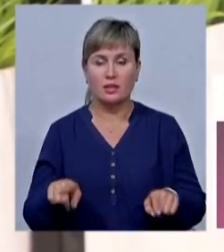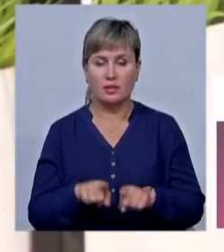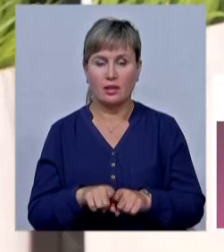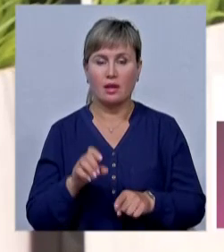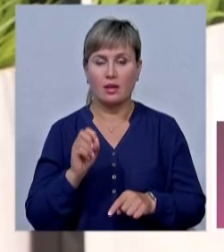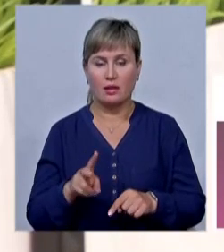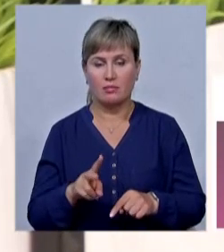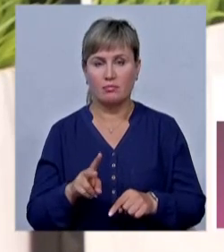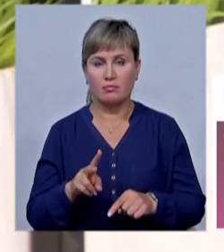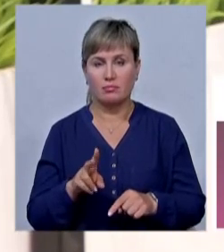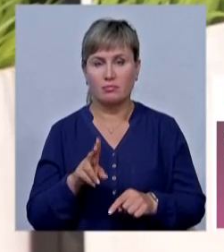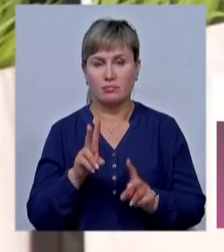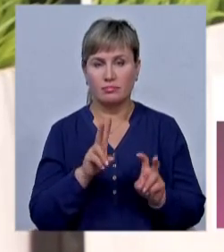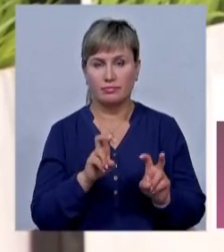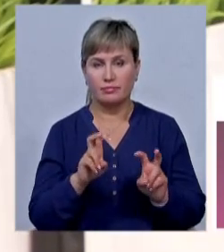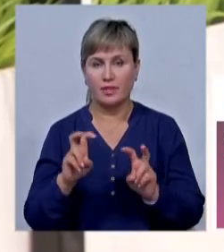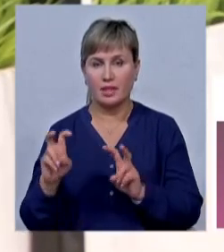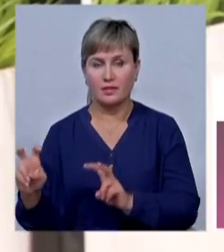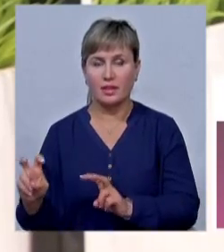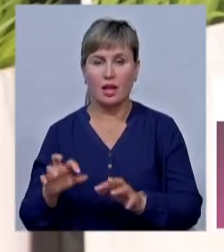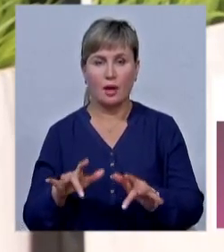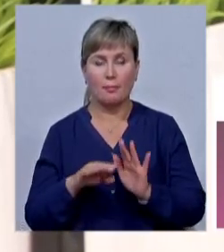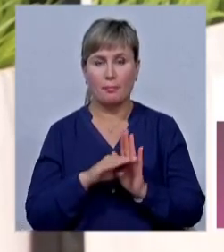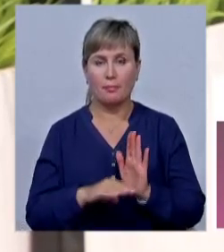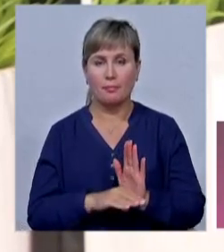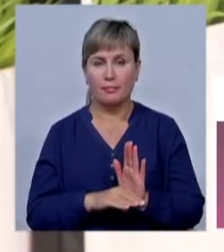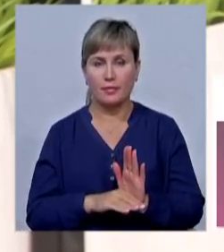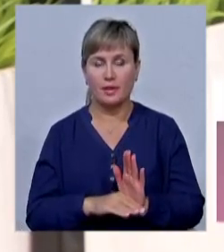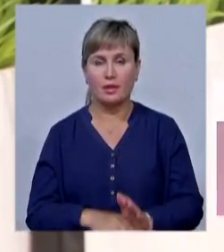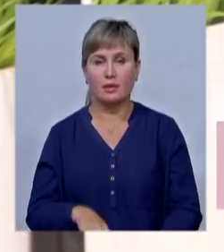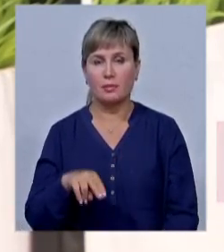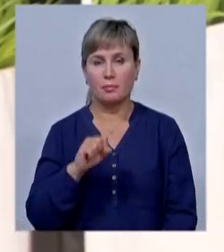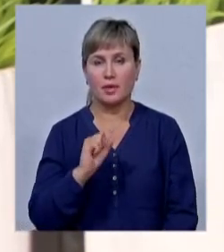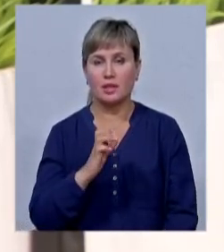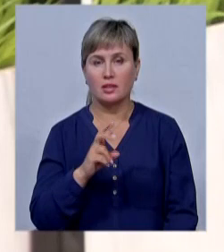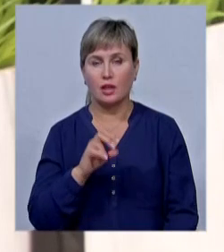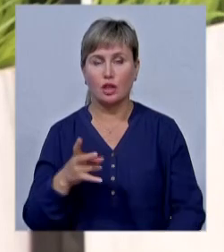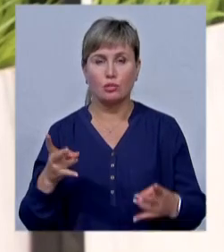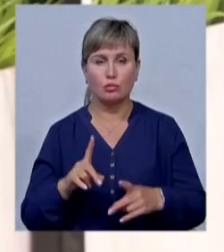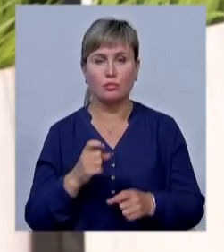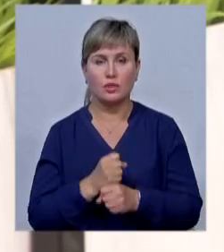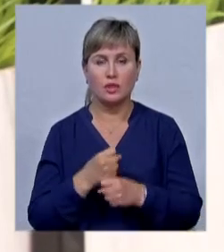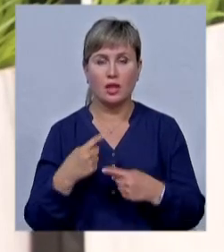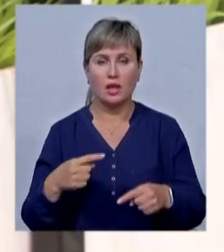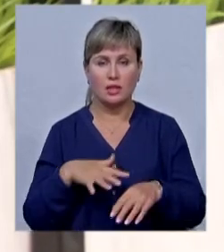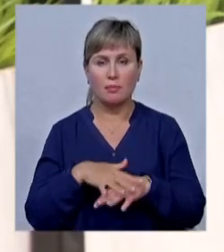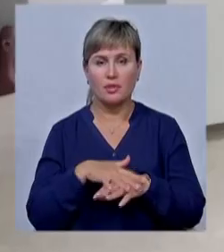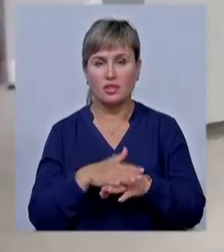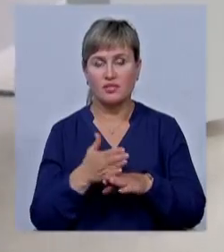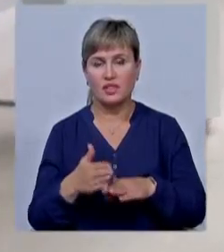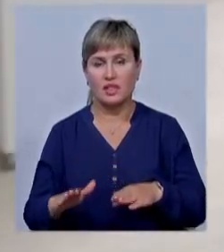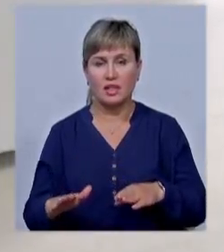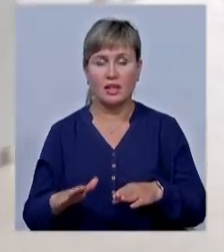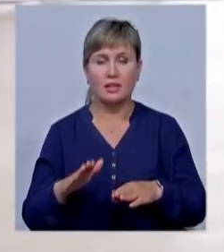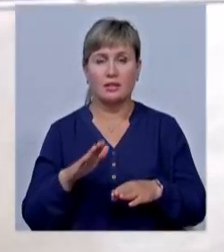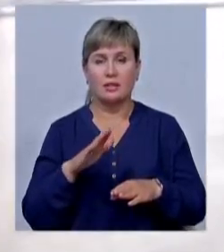как Python, C++, И Паскаль. Паскаль мне нужен, чтобы делать разные математические выделения. Ну